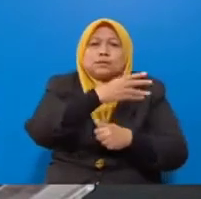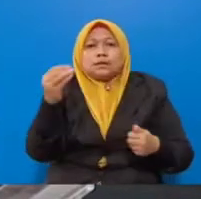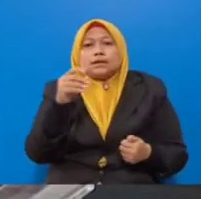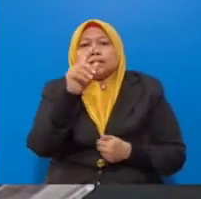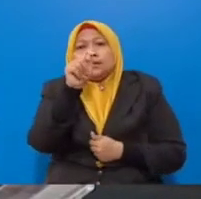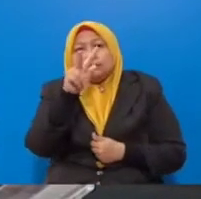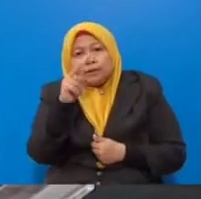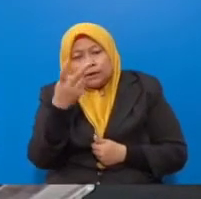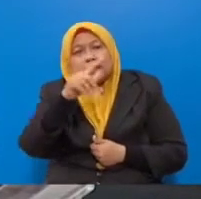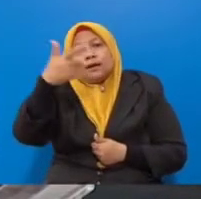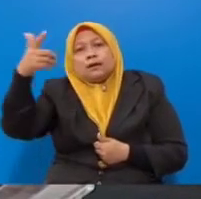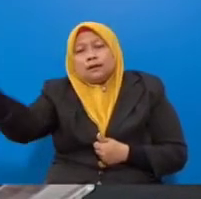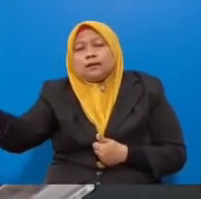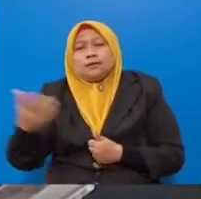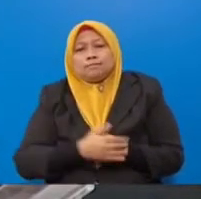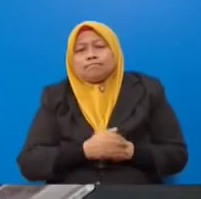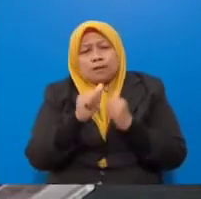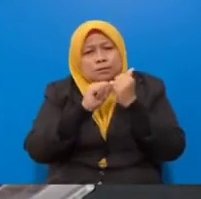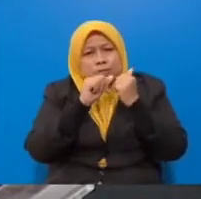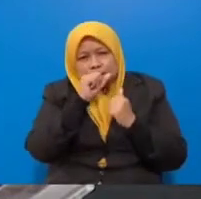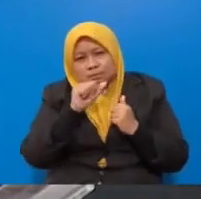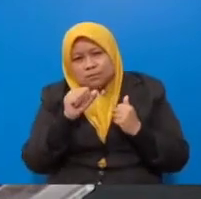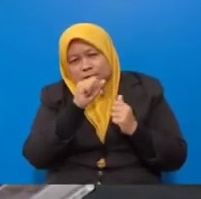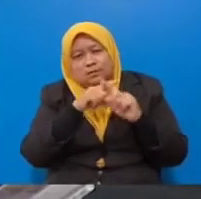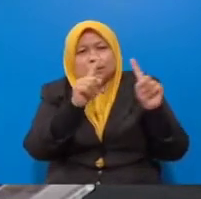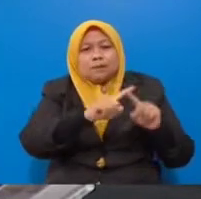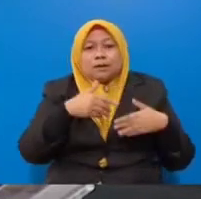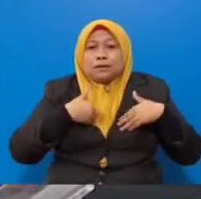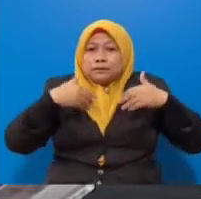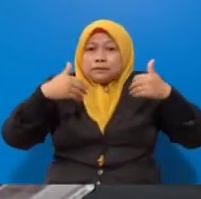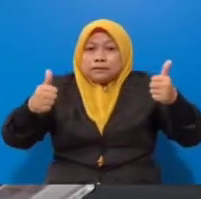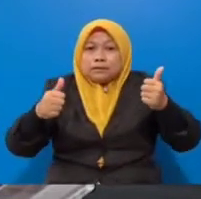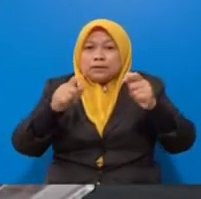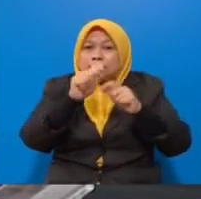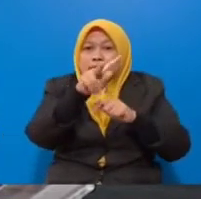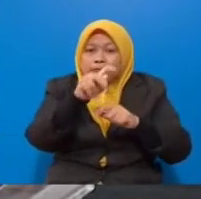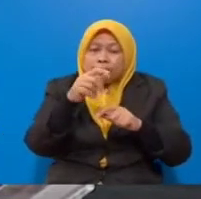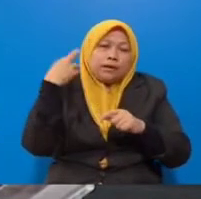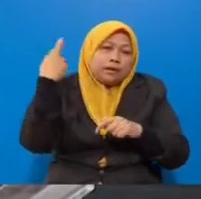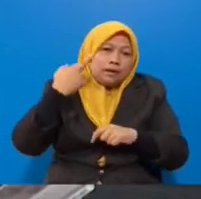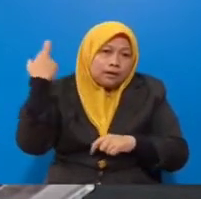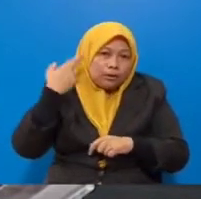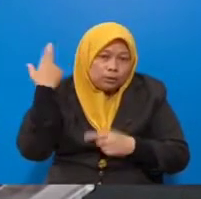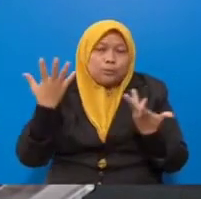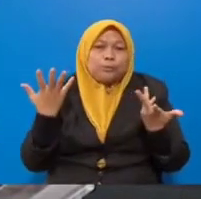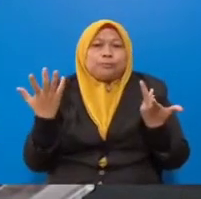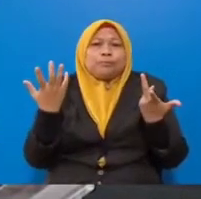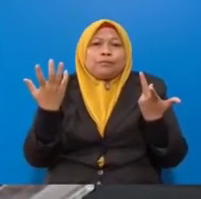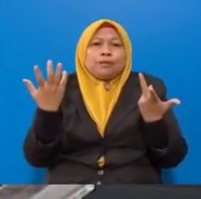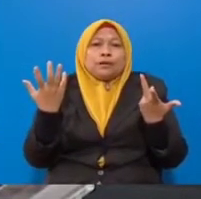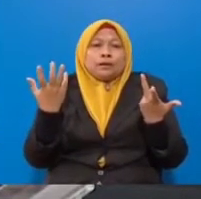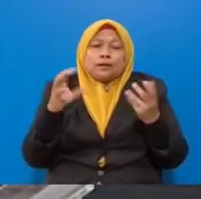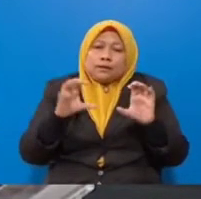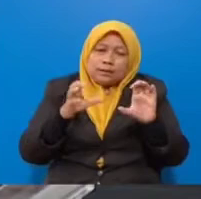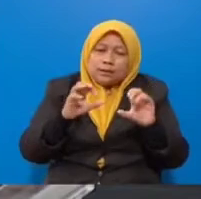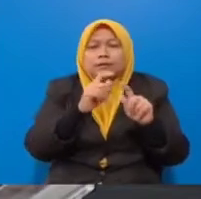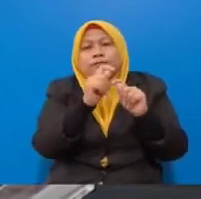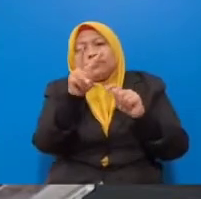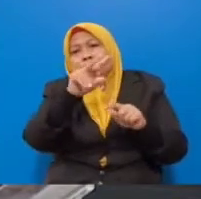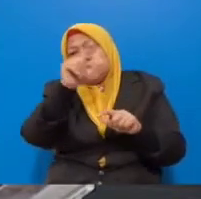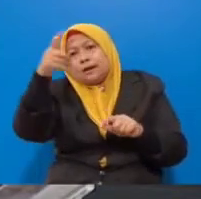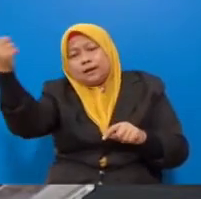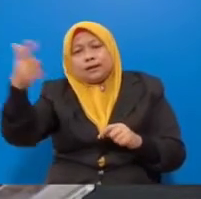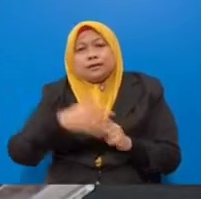juga Media elektronik tambahan dilakukan melalui slot kesehatan Ustaz radio jembatan dan television